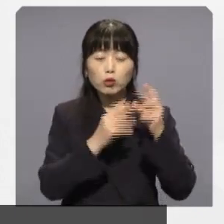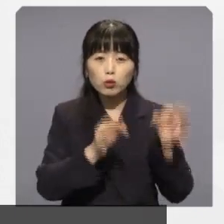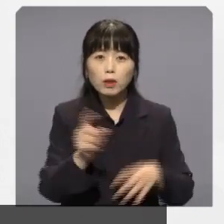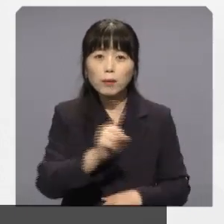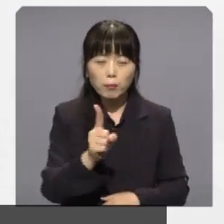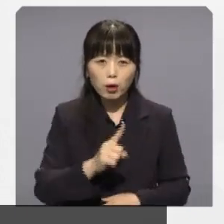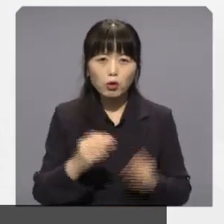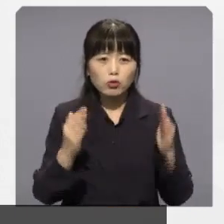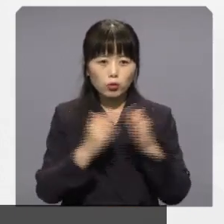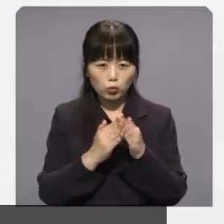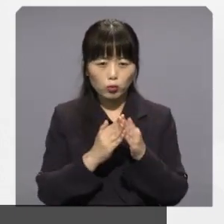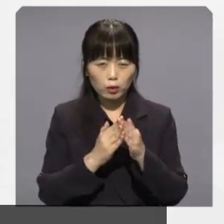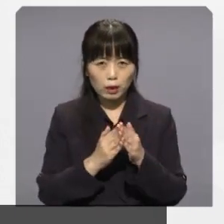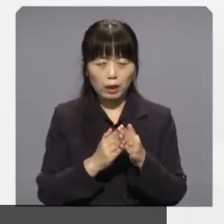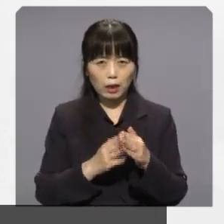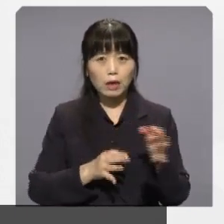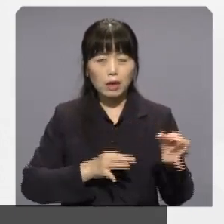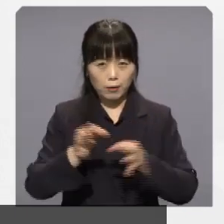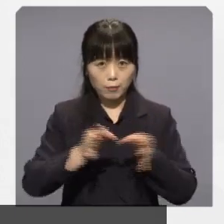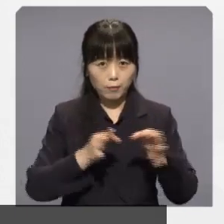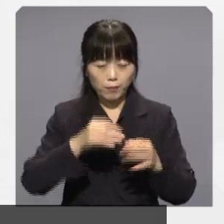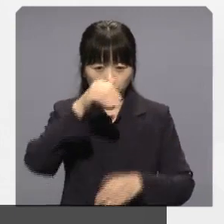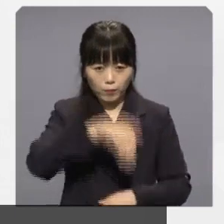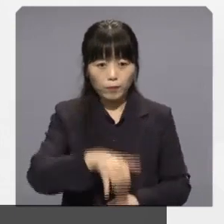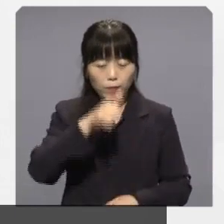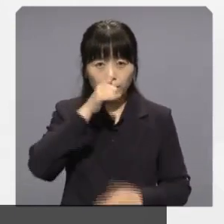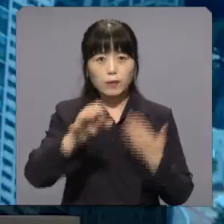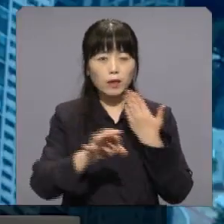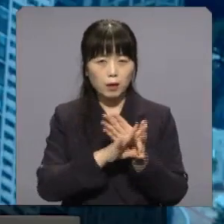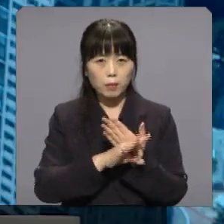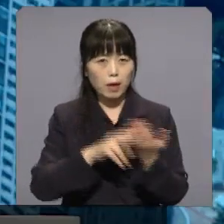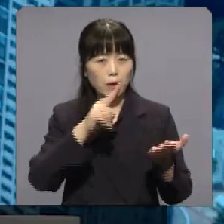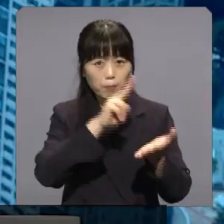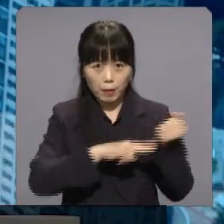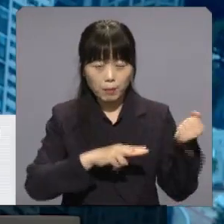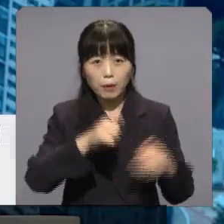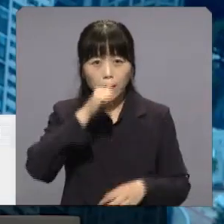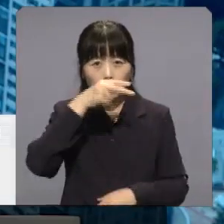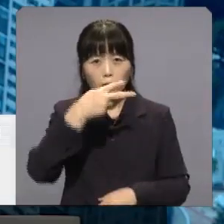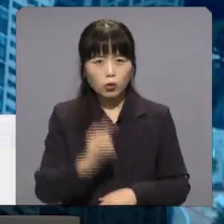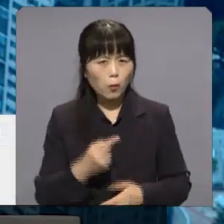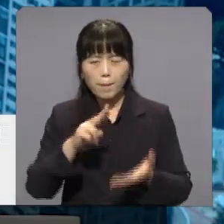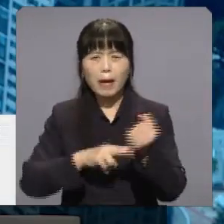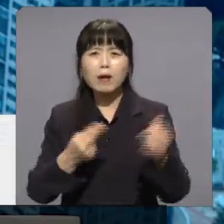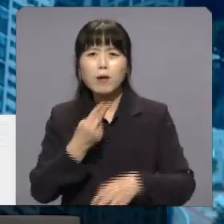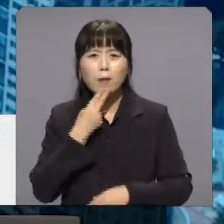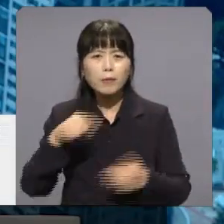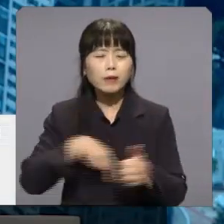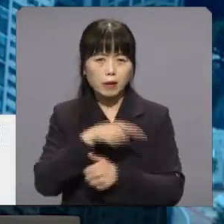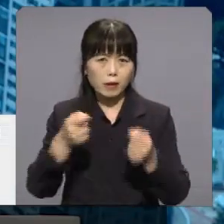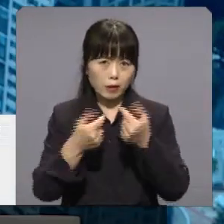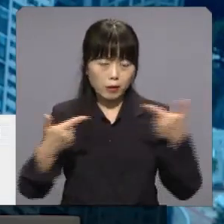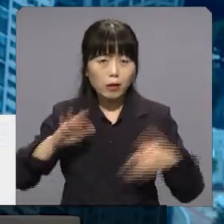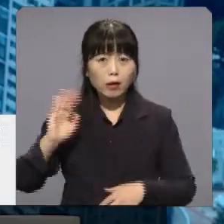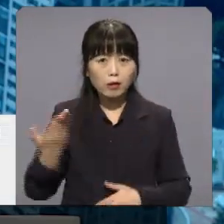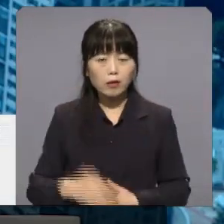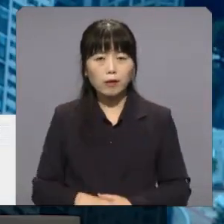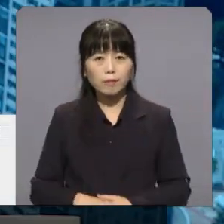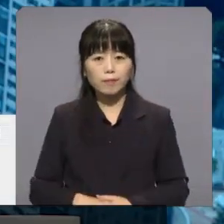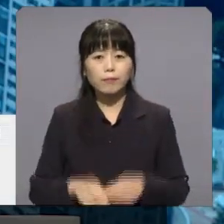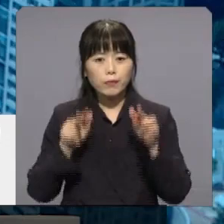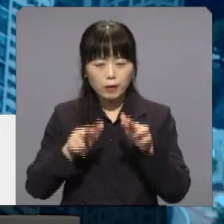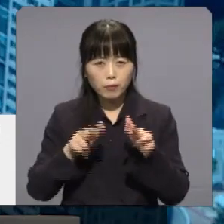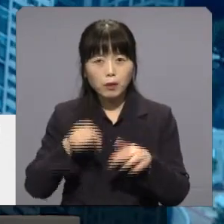주택시장의 급격하게 하락세로 적어 들어가게 되면 매도를 암만 한라 그래도 탈리 지가 않는 현상 대런 하게 되죠 사실 뭐